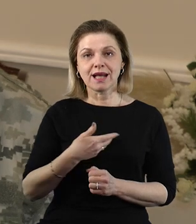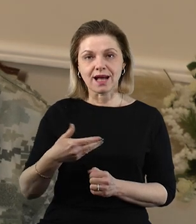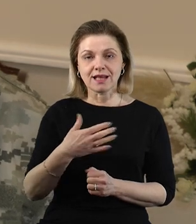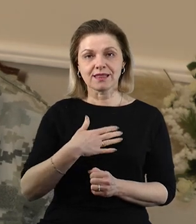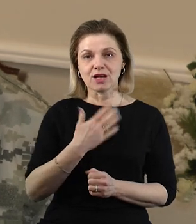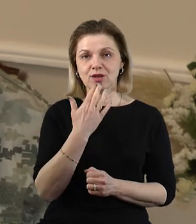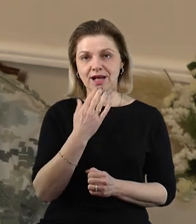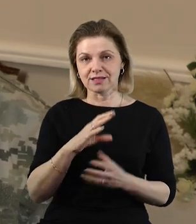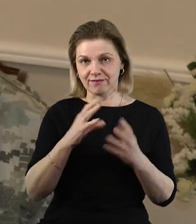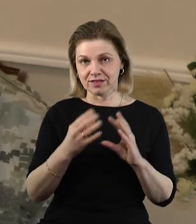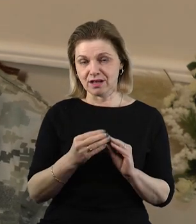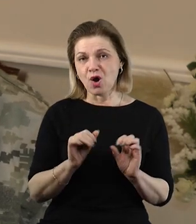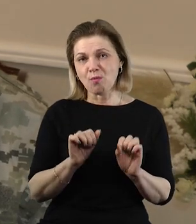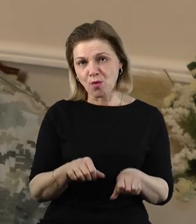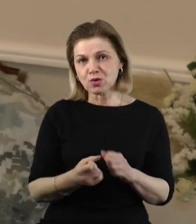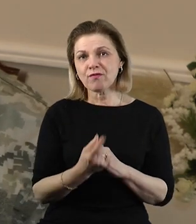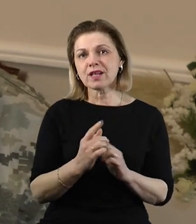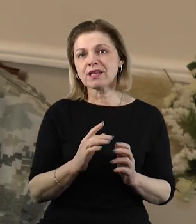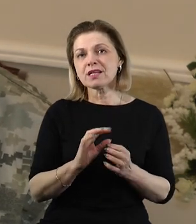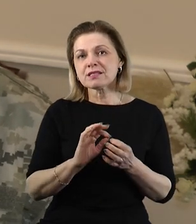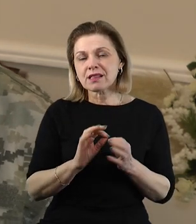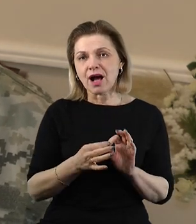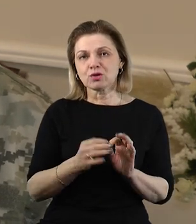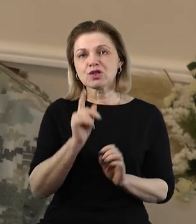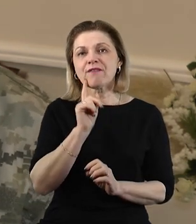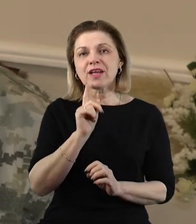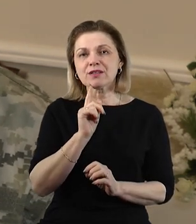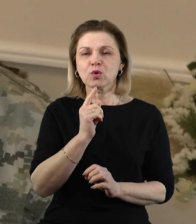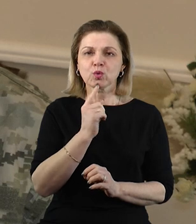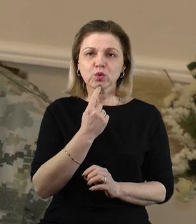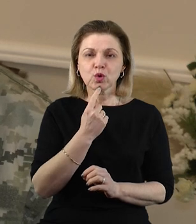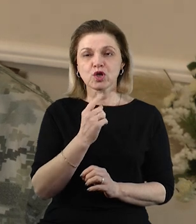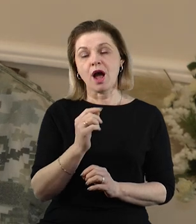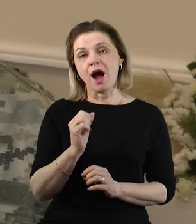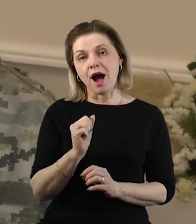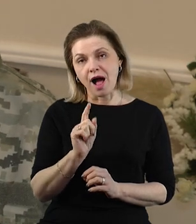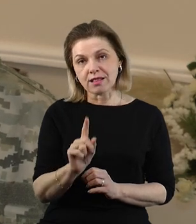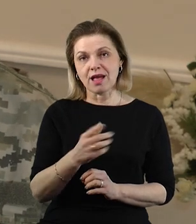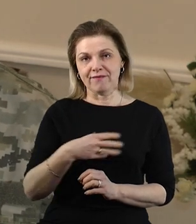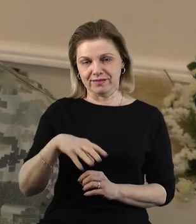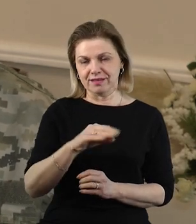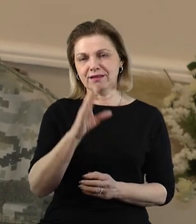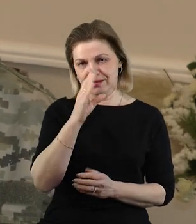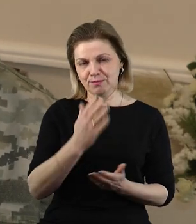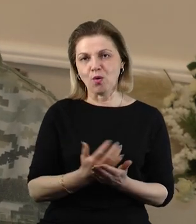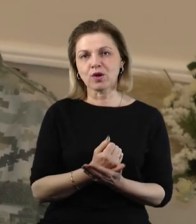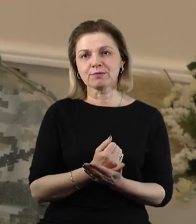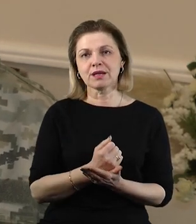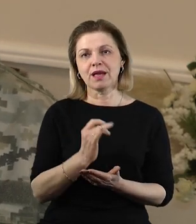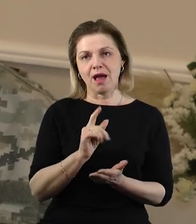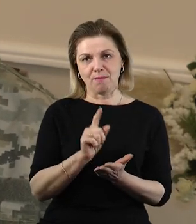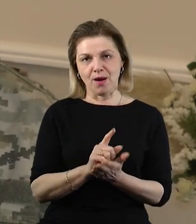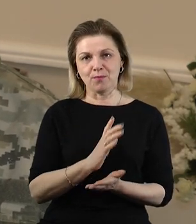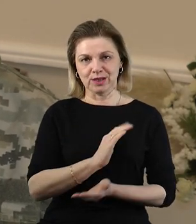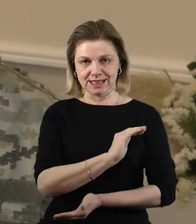нашої нації в цілому можуть виникати складнощі можуть виникати певні тимчасові труднощі Але ми всі впораємося з цим і